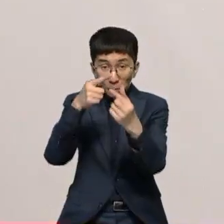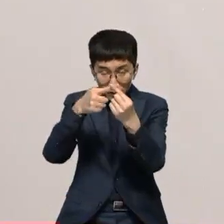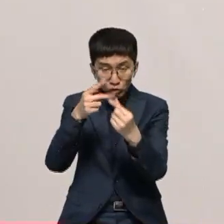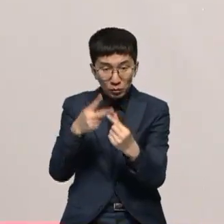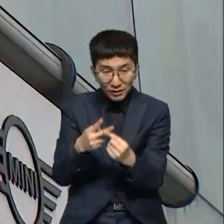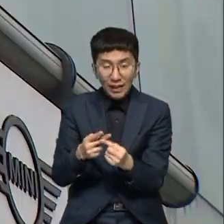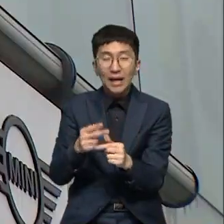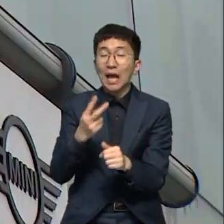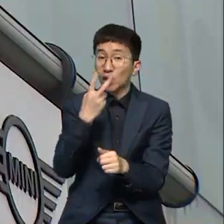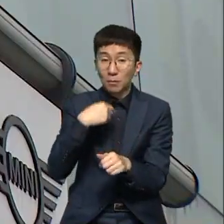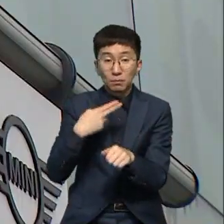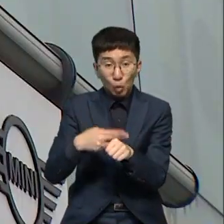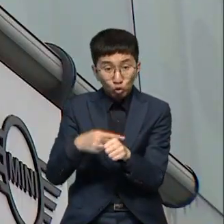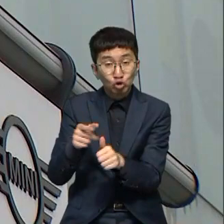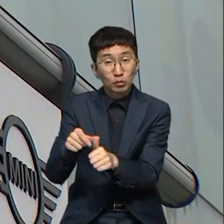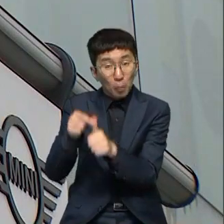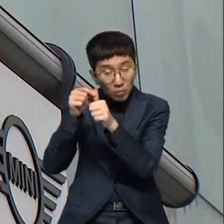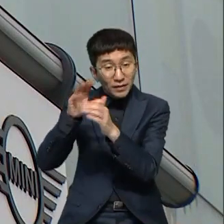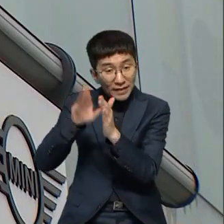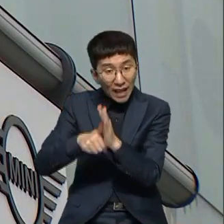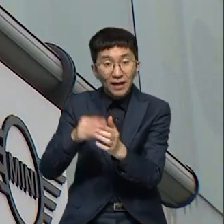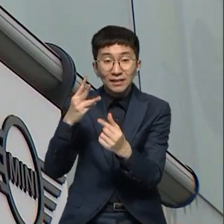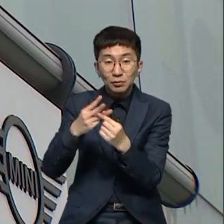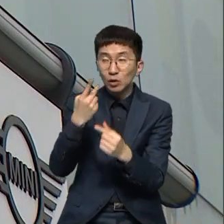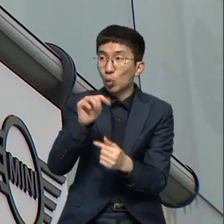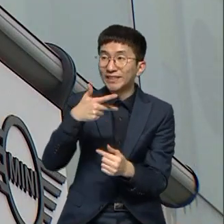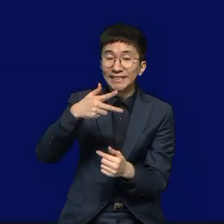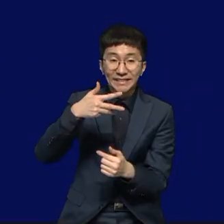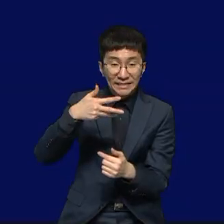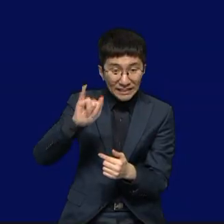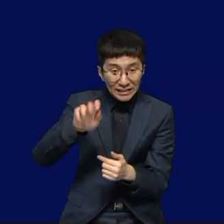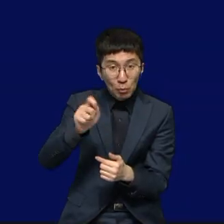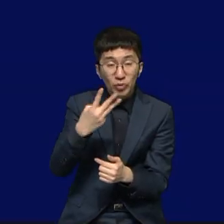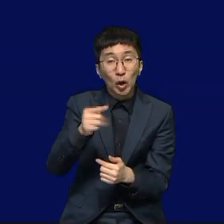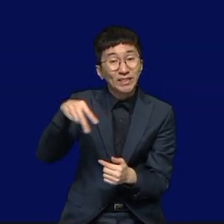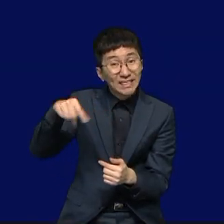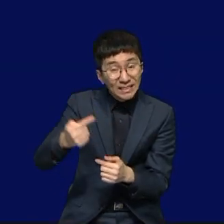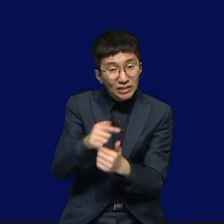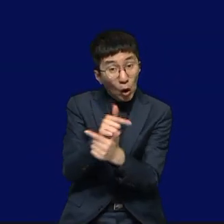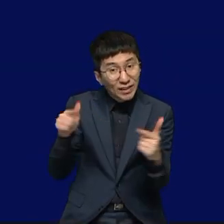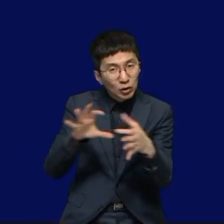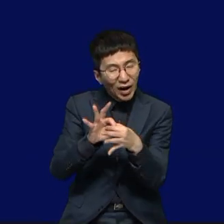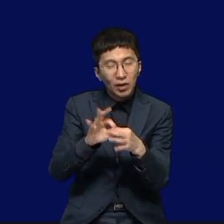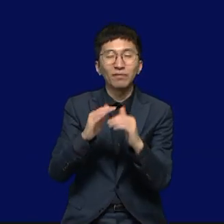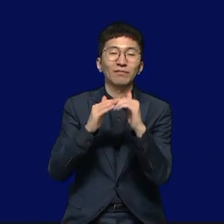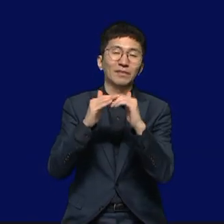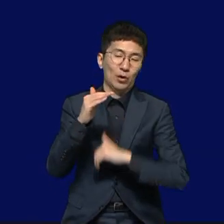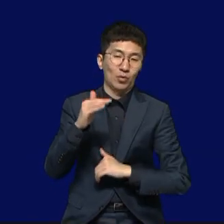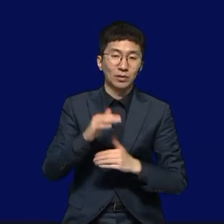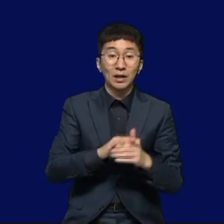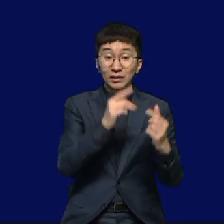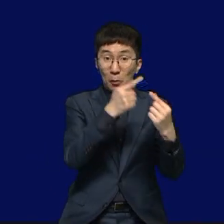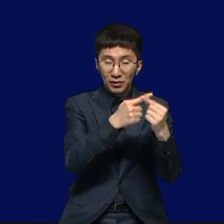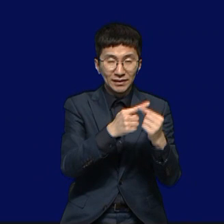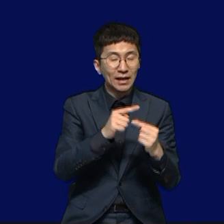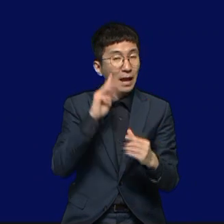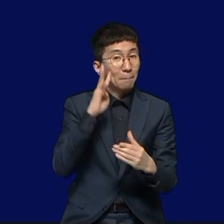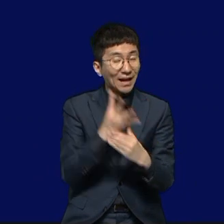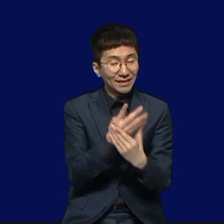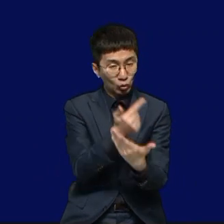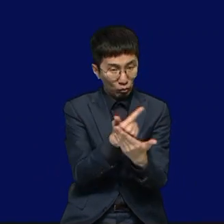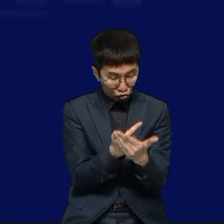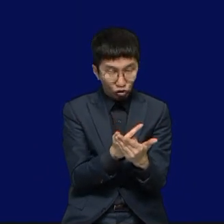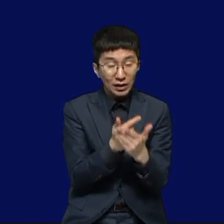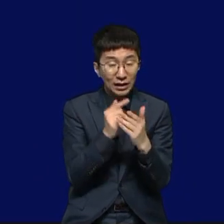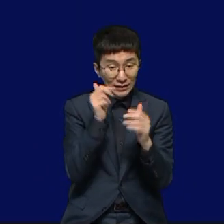국민대의 도이치모터스 주식 취득 경위 이렇게 세 가지입니다. 국민대는 박사 논문 심사 과정에서 심사위원을 조